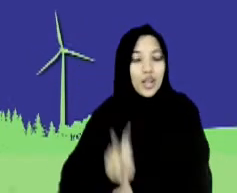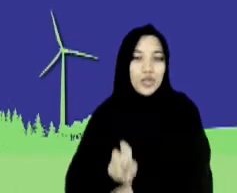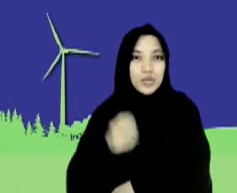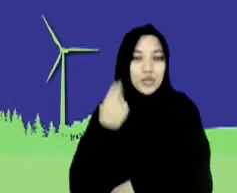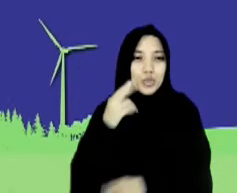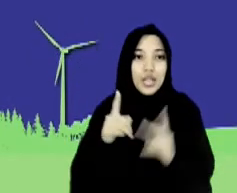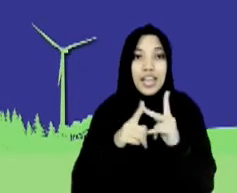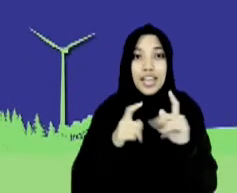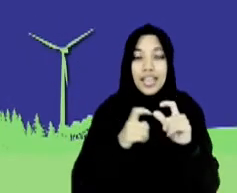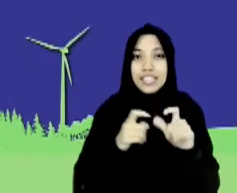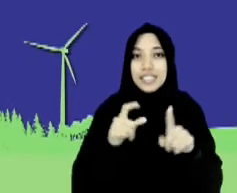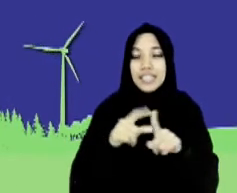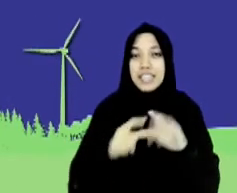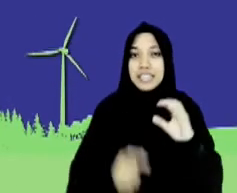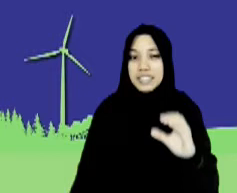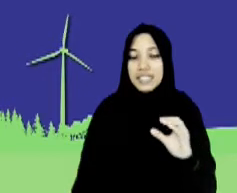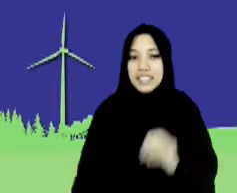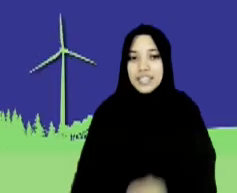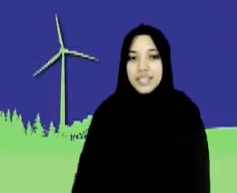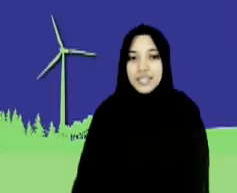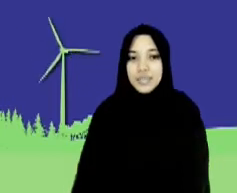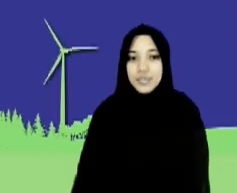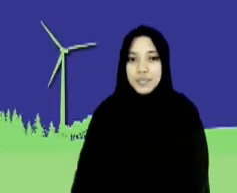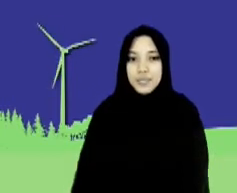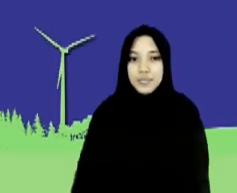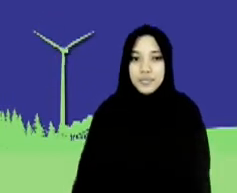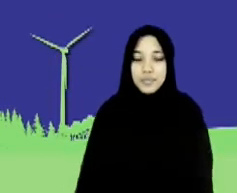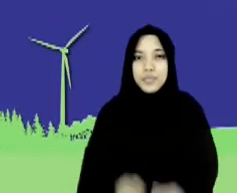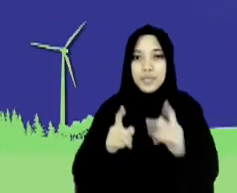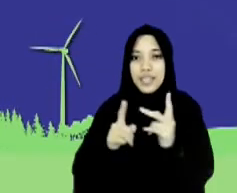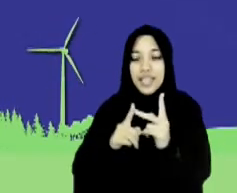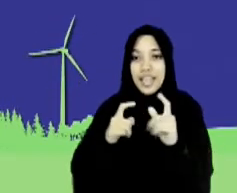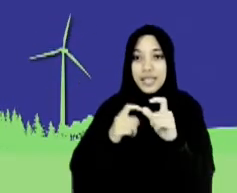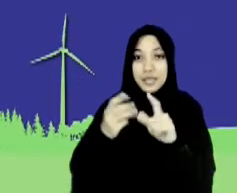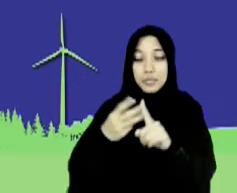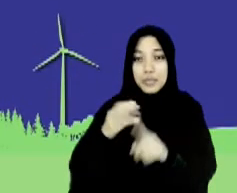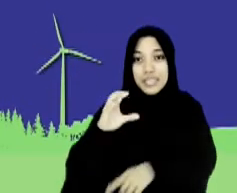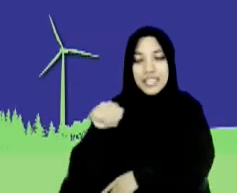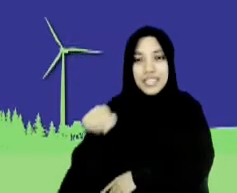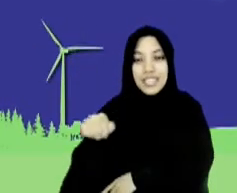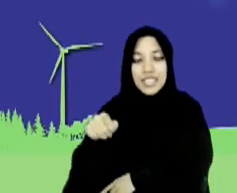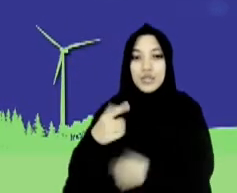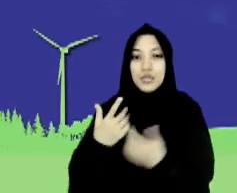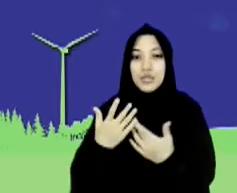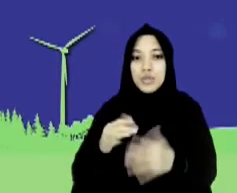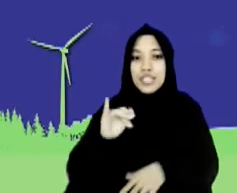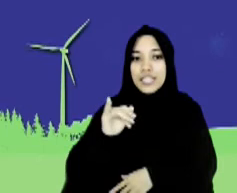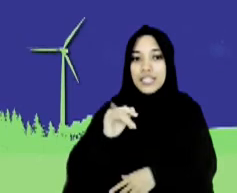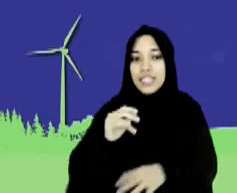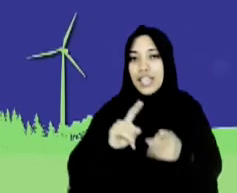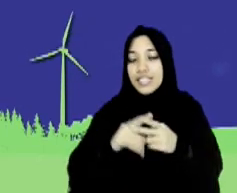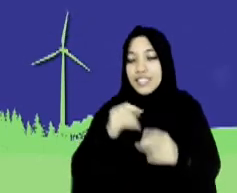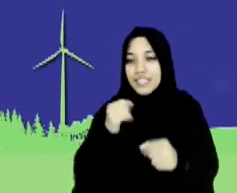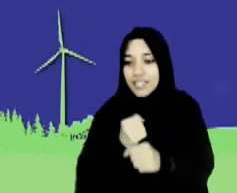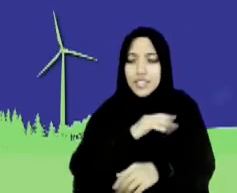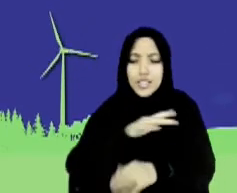yang namanya eh menerapkan ISG dalam eh Segala keputusan yang